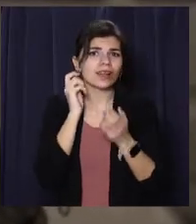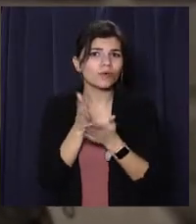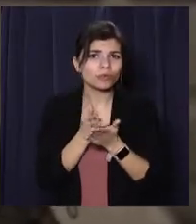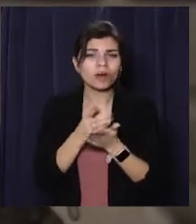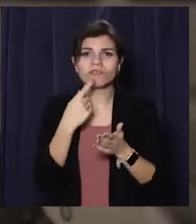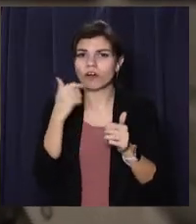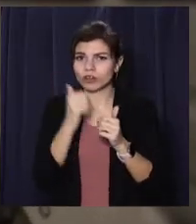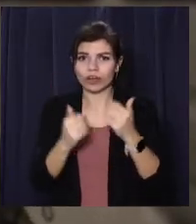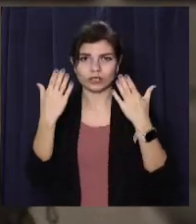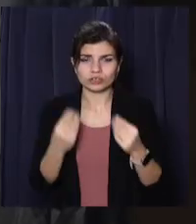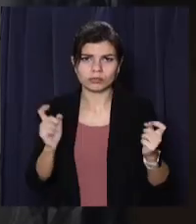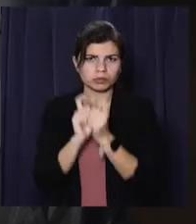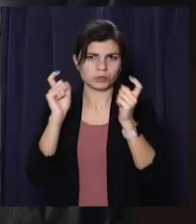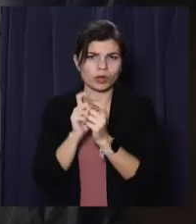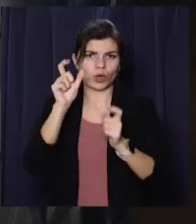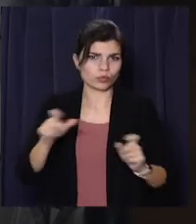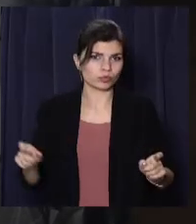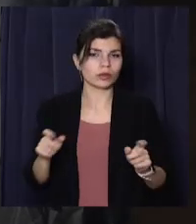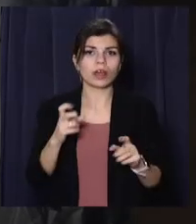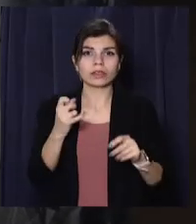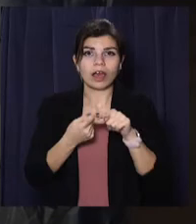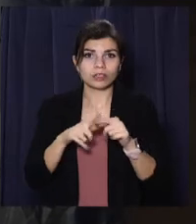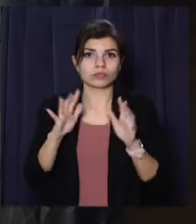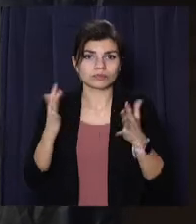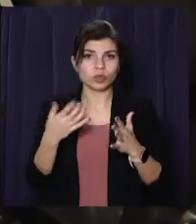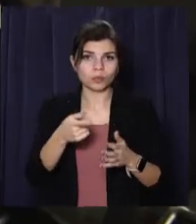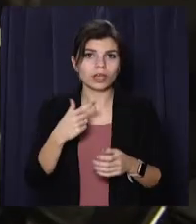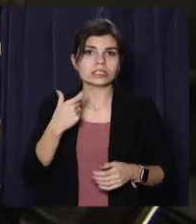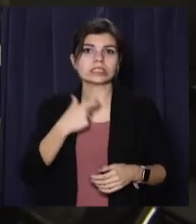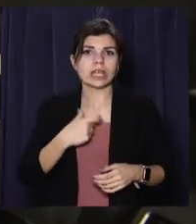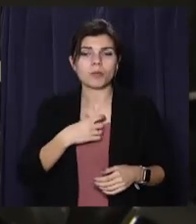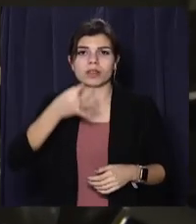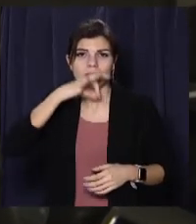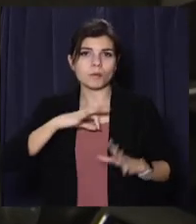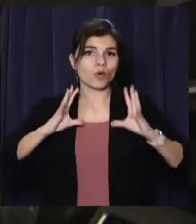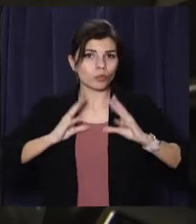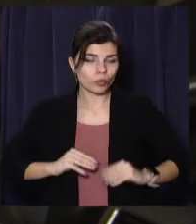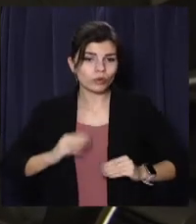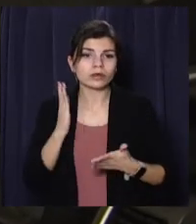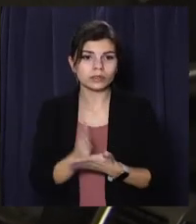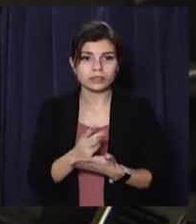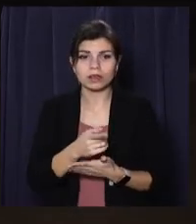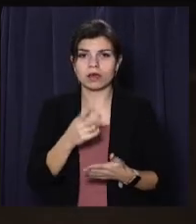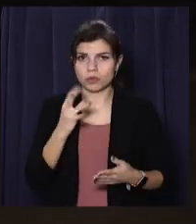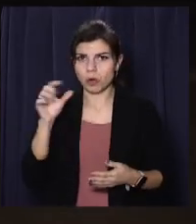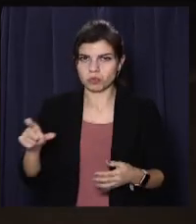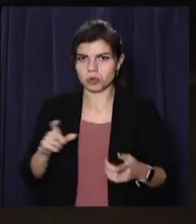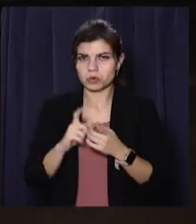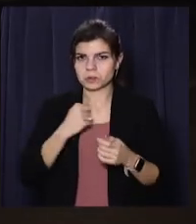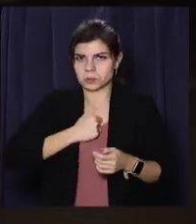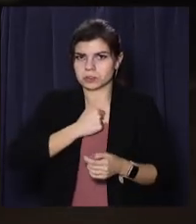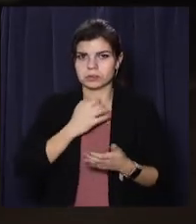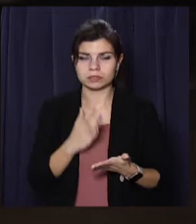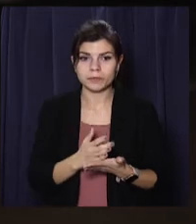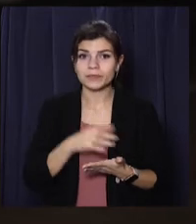підрахував щодня з десяток скандалів з пасажирами. На цей випадок при собі має заспокійливе, каже, люди стали агресивнішими. Ділаєш